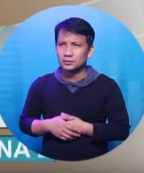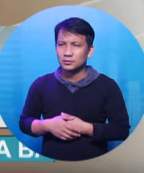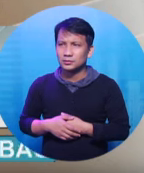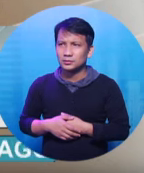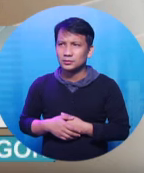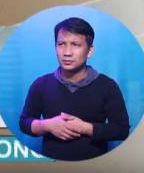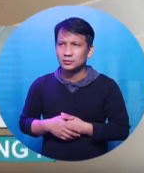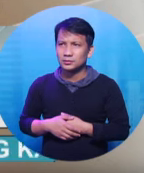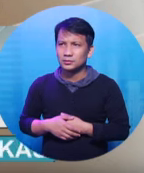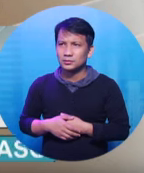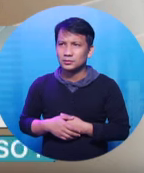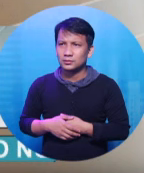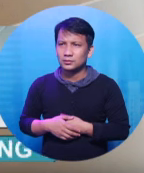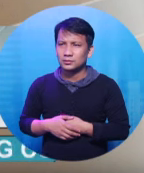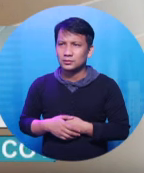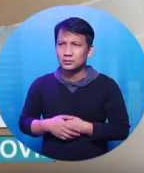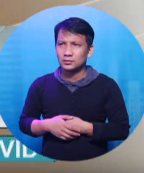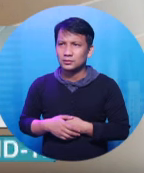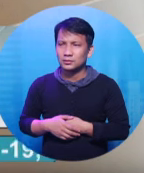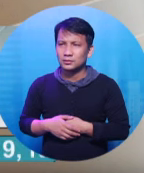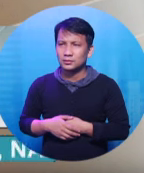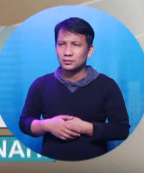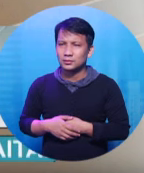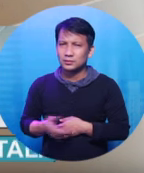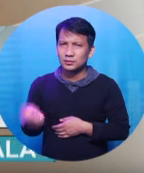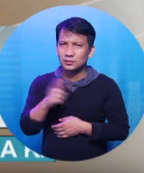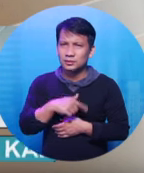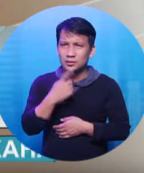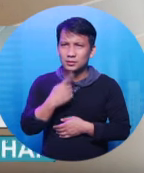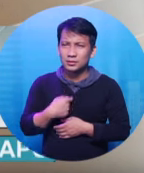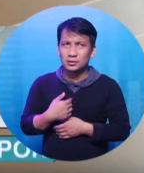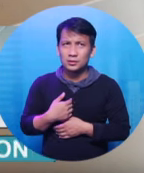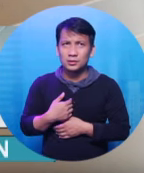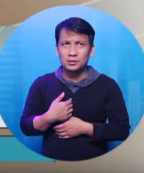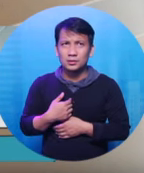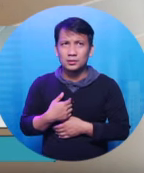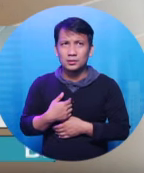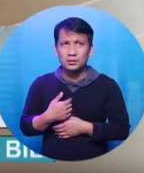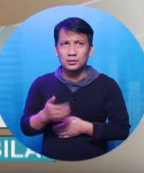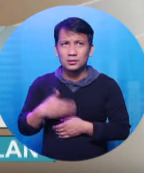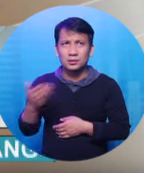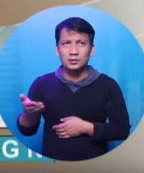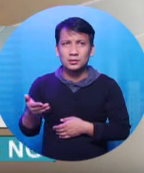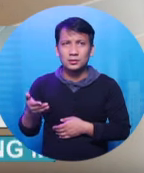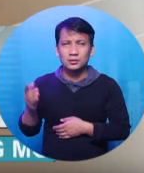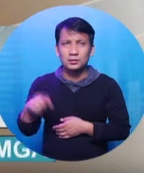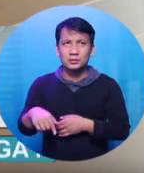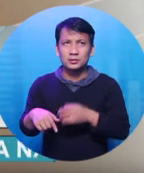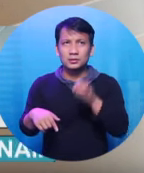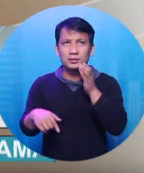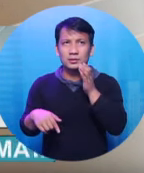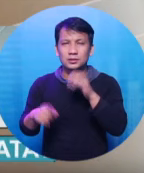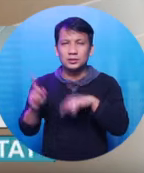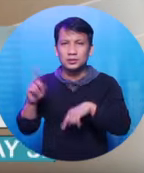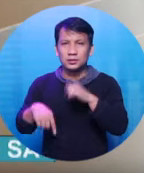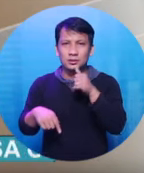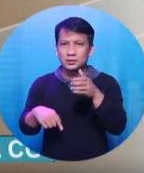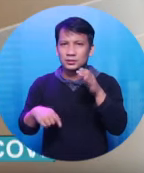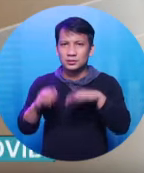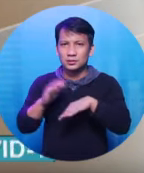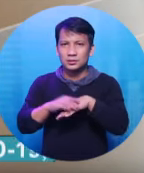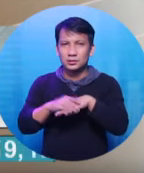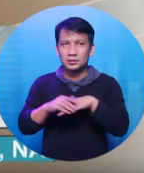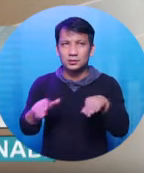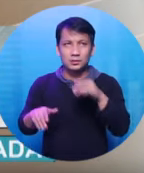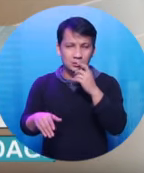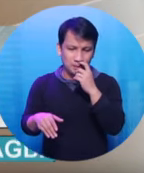please. Carla, please, okay. Let me speak. Alright, ma'am, go ahead lang po, ma'am. Hindi po narinig si Carla on air.